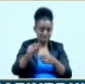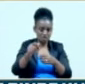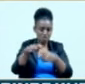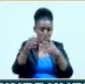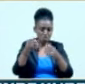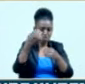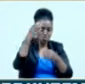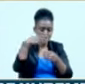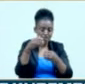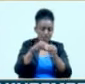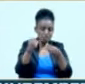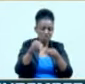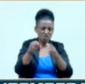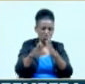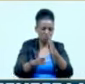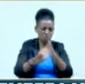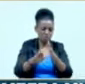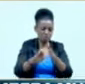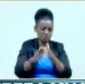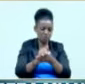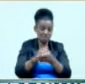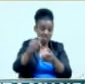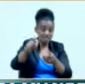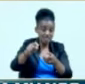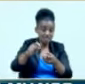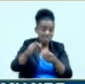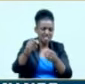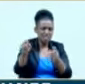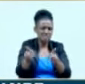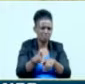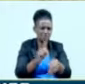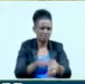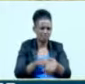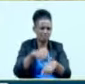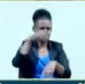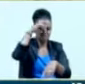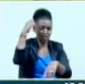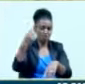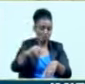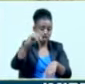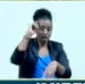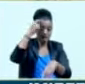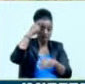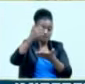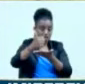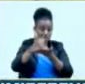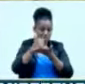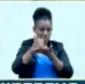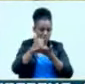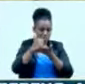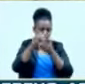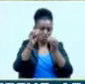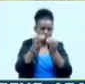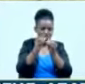kuba umuntu afite ibyo bikoresho byibanze byose bikenerwa kubifata icyarimwe biragoye twumva rero leta ifashije